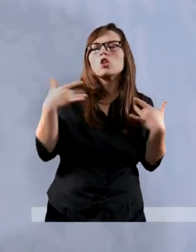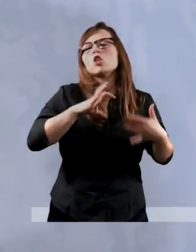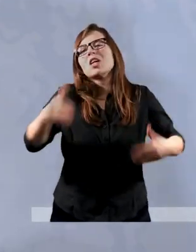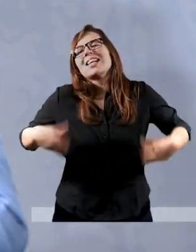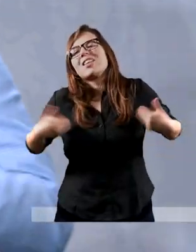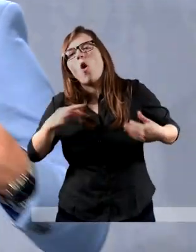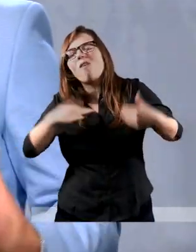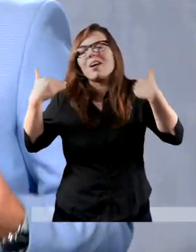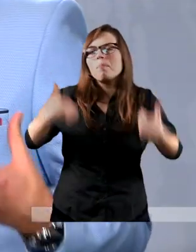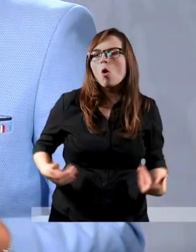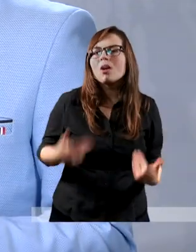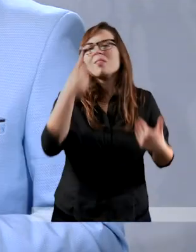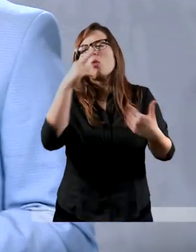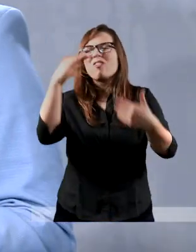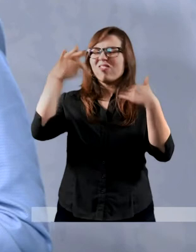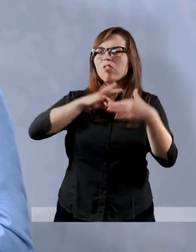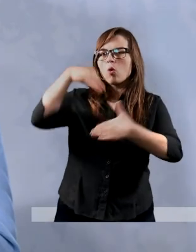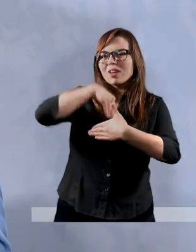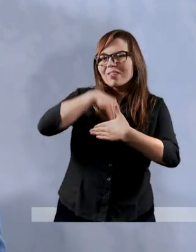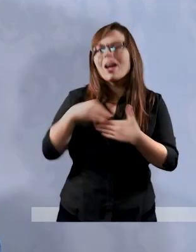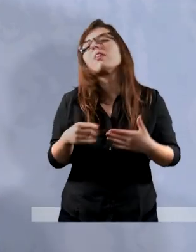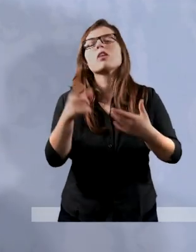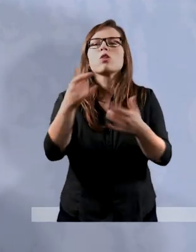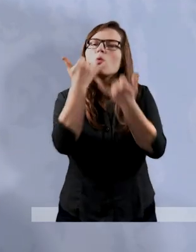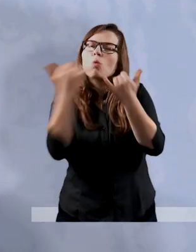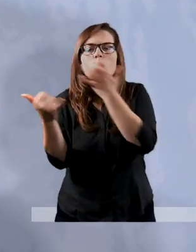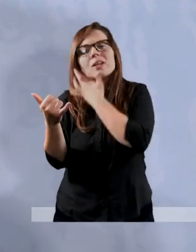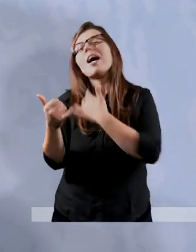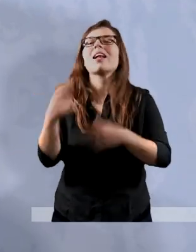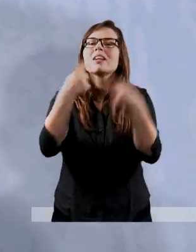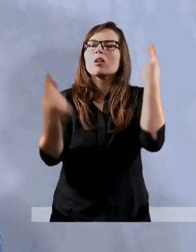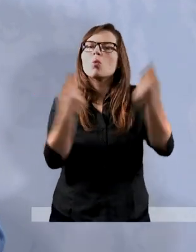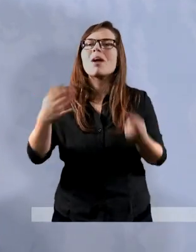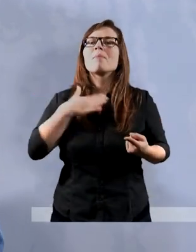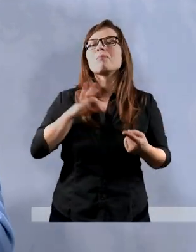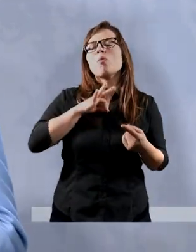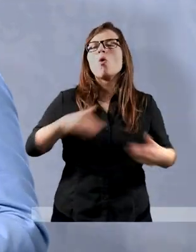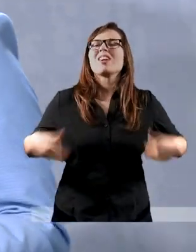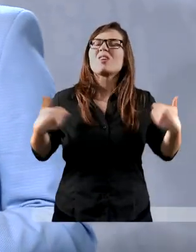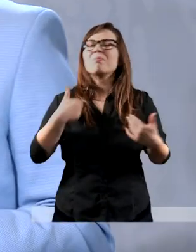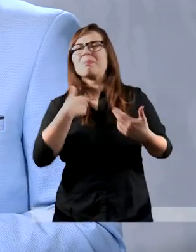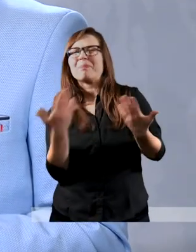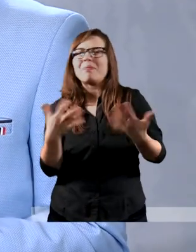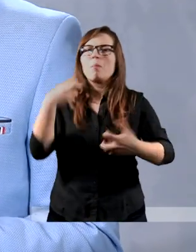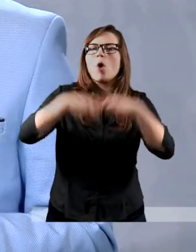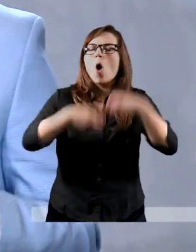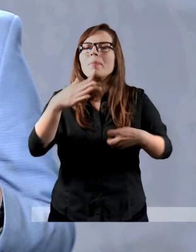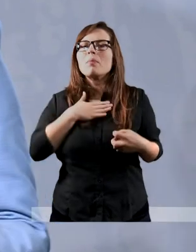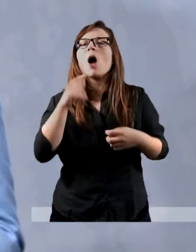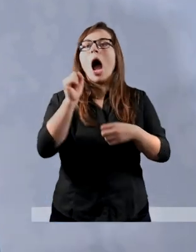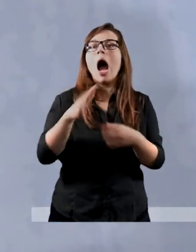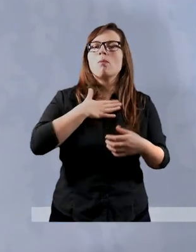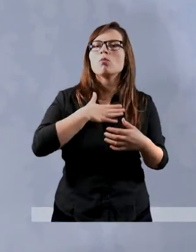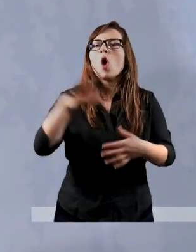zdrowiu, jeżeli bym tak chciał spojrzeć prywatnie na to zdrowie. Nieraz miałem takie sytuacje, że miałem problemy zdrowotne, jednak Bóg przychodził mi z pomocą i o